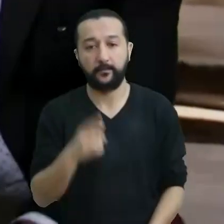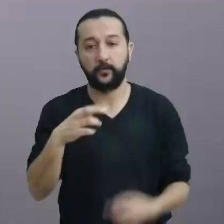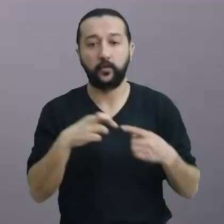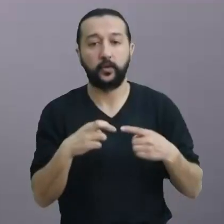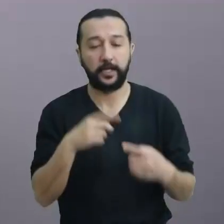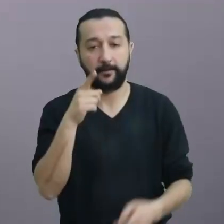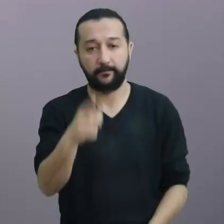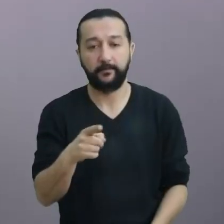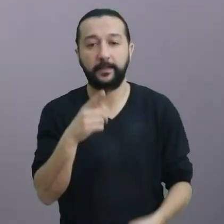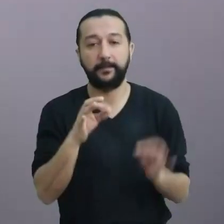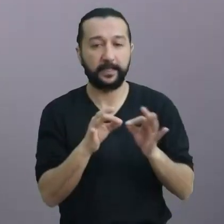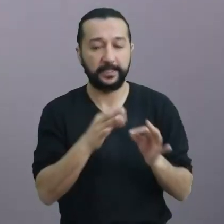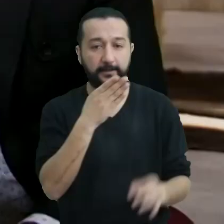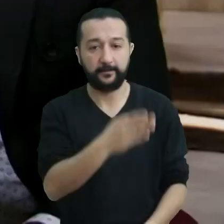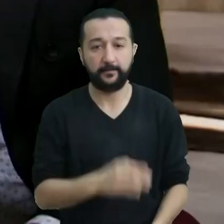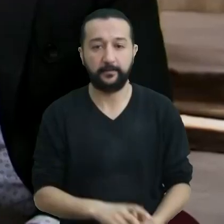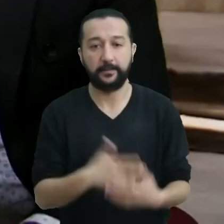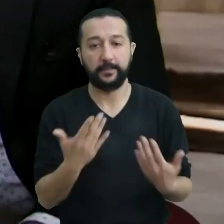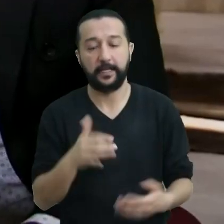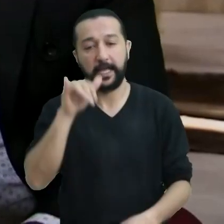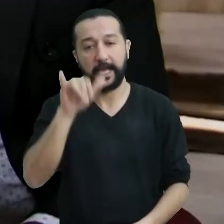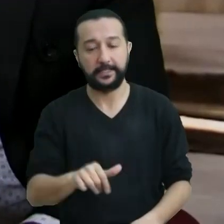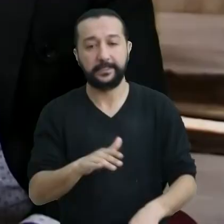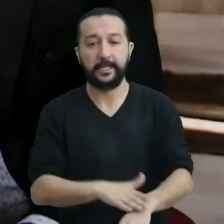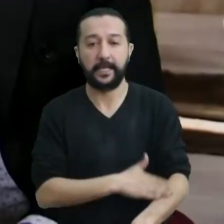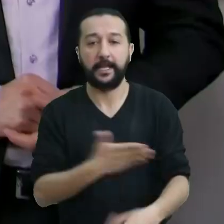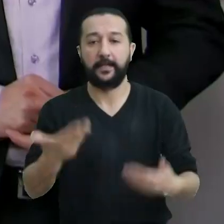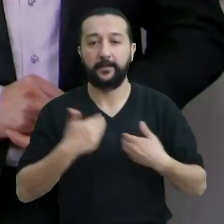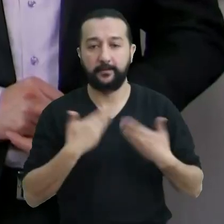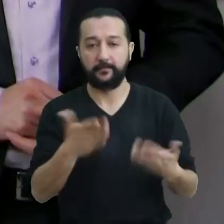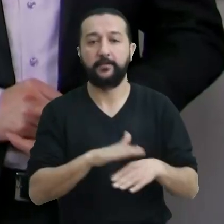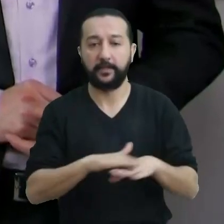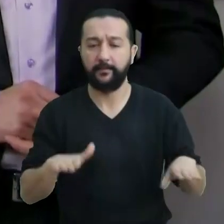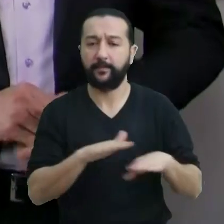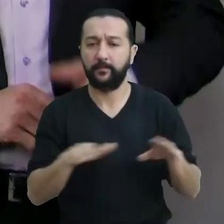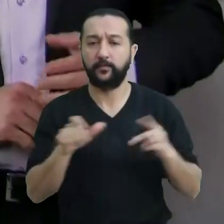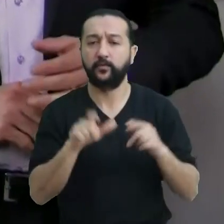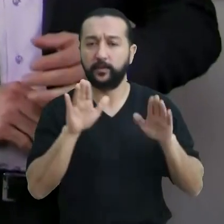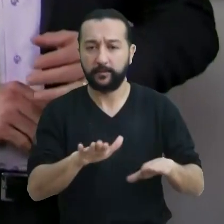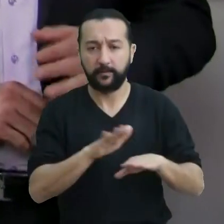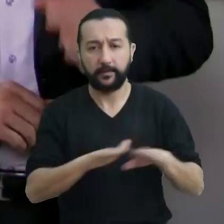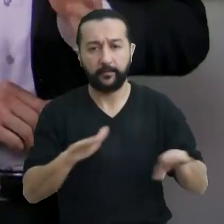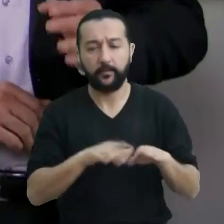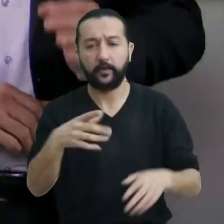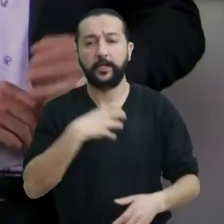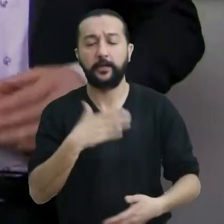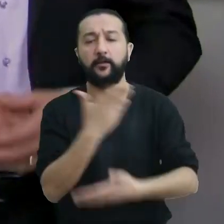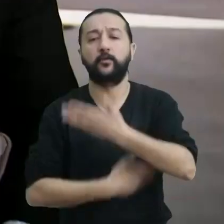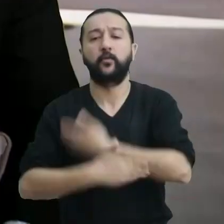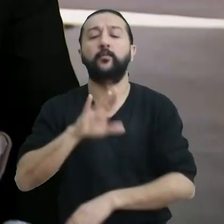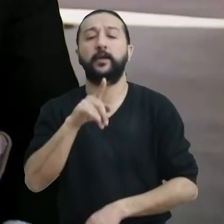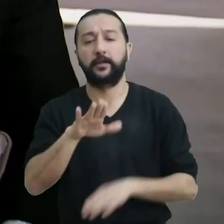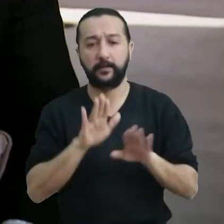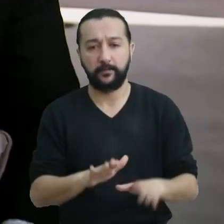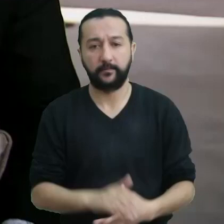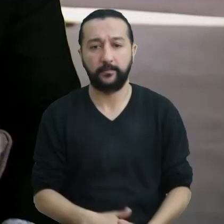Riya, Biricik. Hakkınızı ilal edeyim. Tamam Şükrü Efendi, tamam. Ya yorma kendini, tamam.